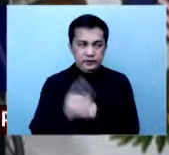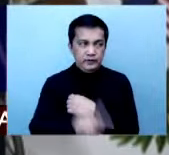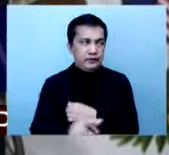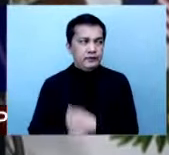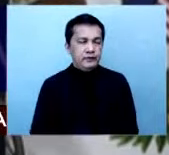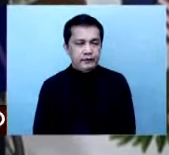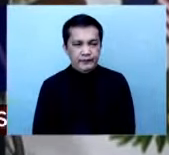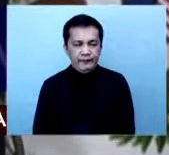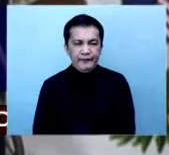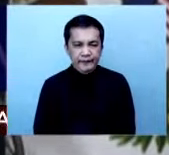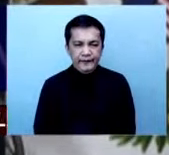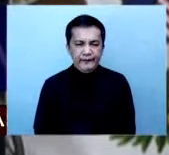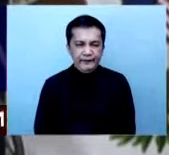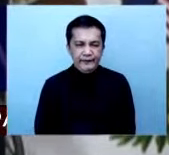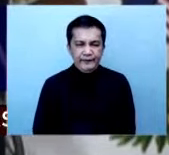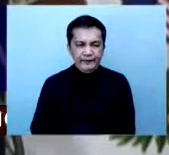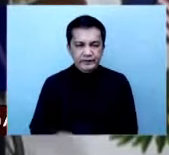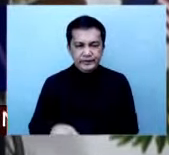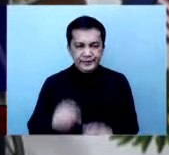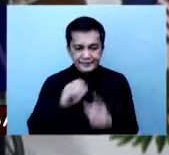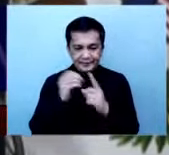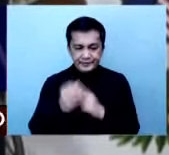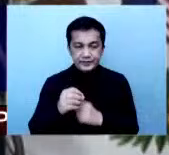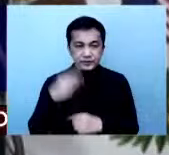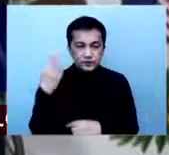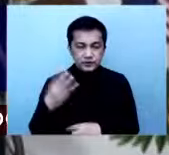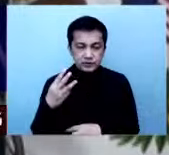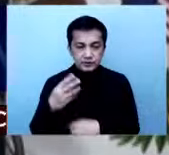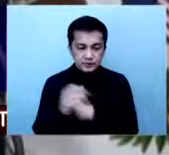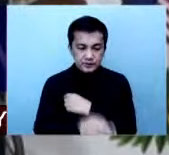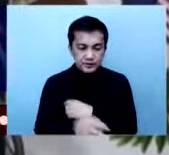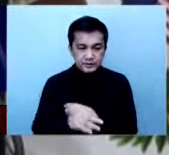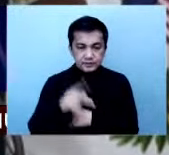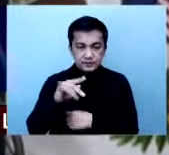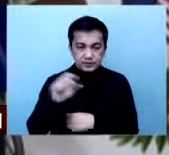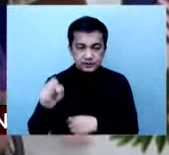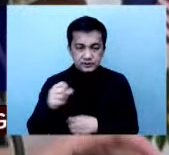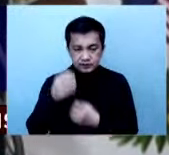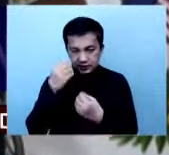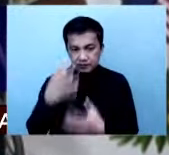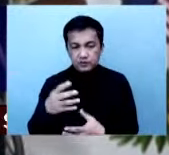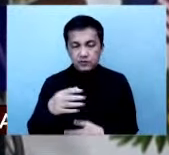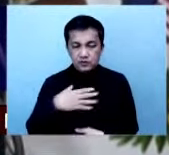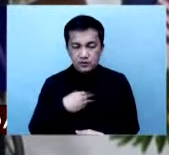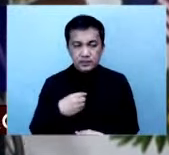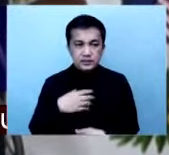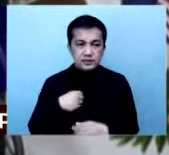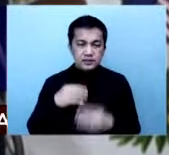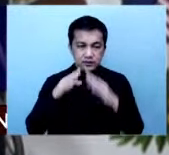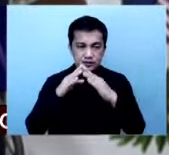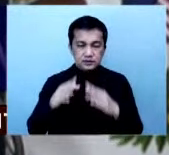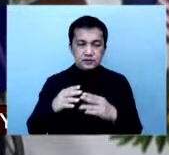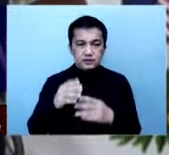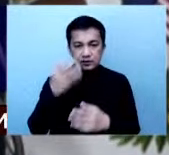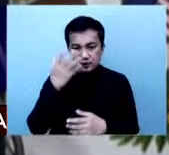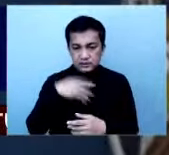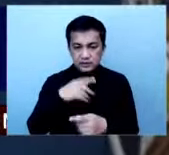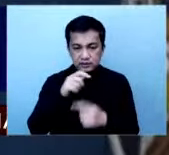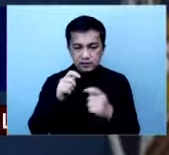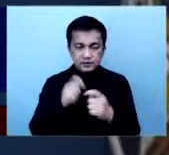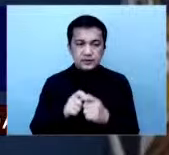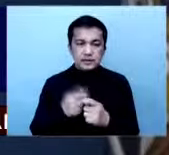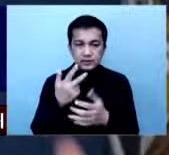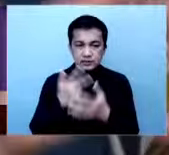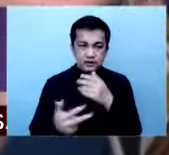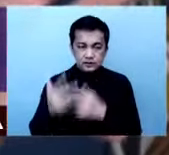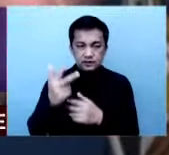region sa briefing ng Washington foreign press Center sinabi ng White House na magandang timing ang mangyayaring trilateral summit